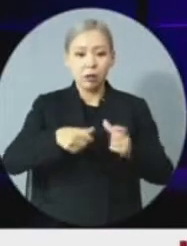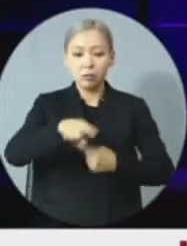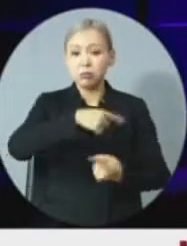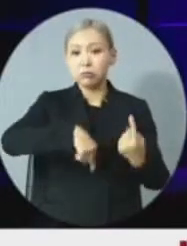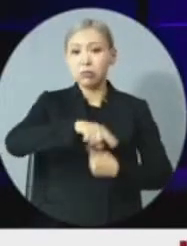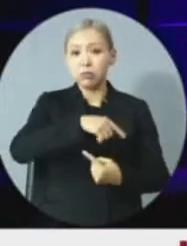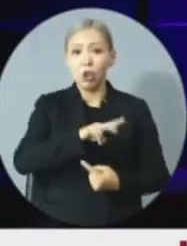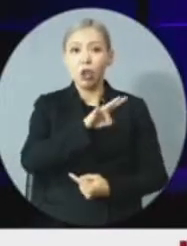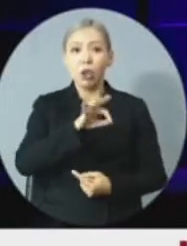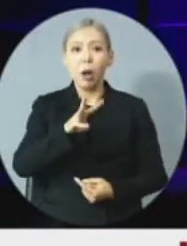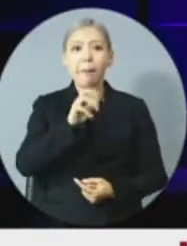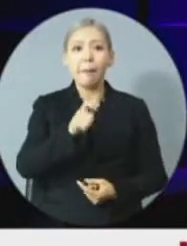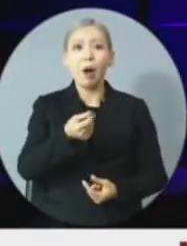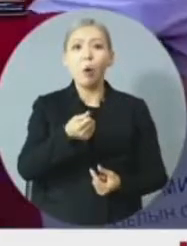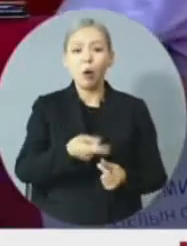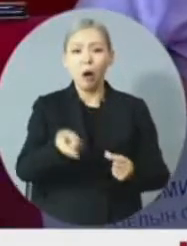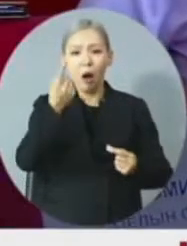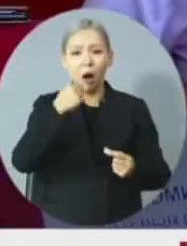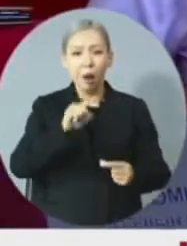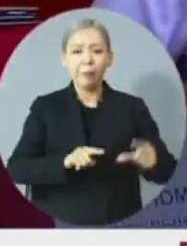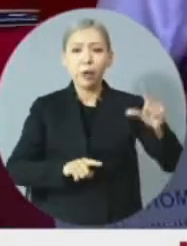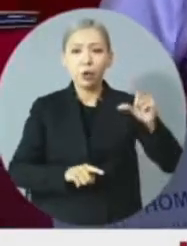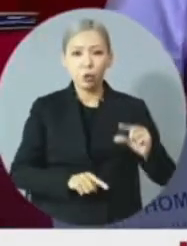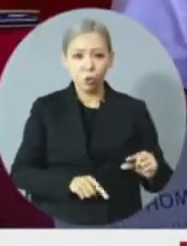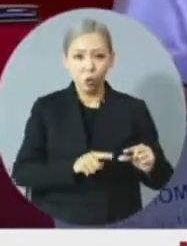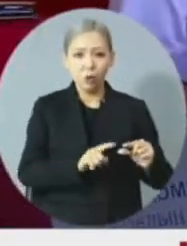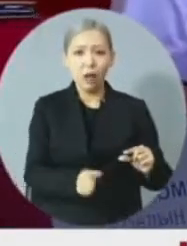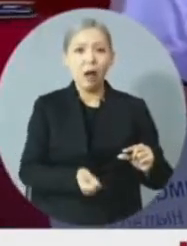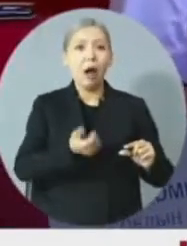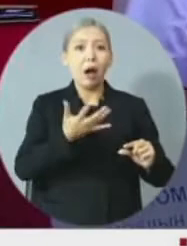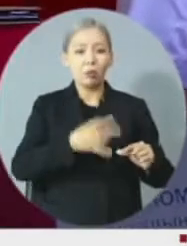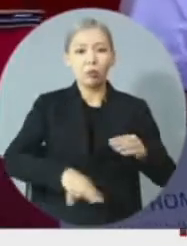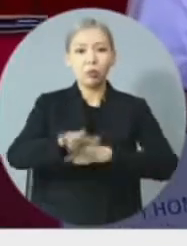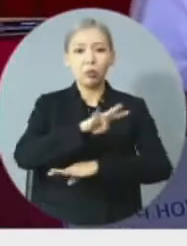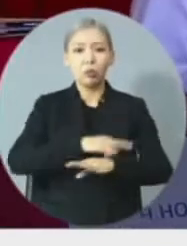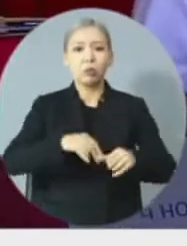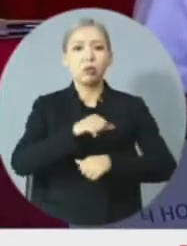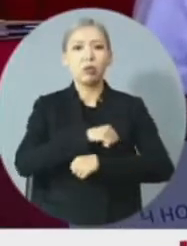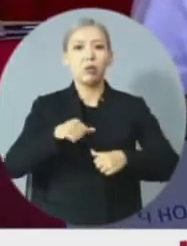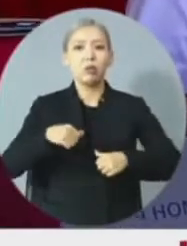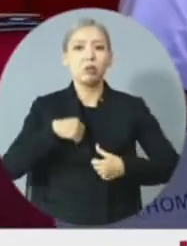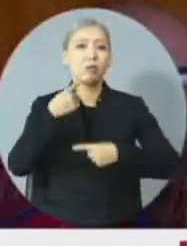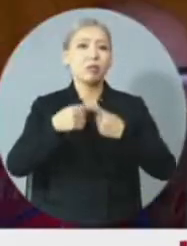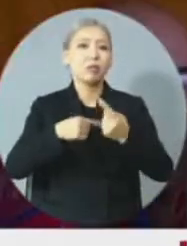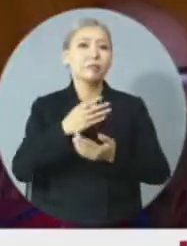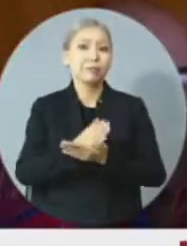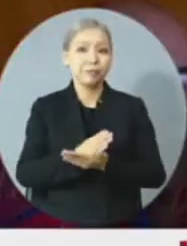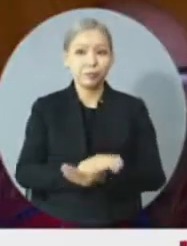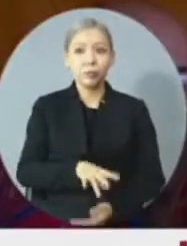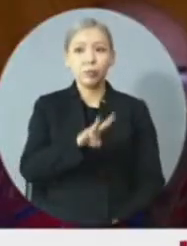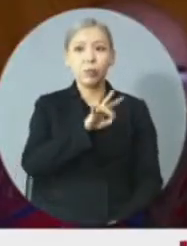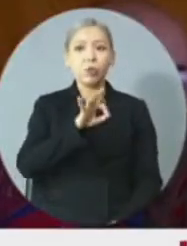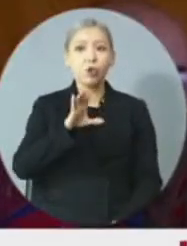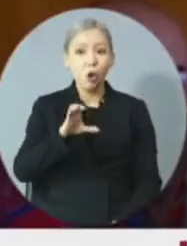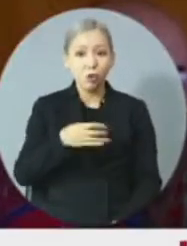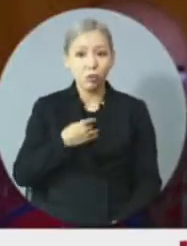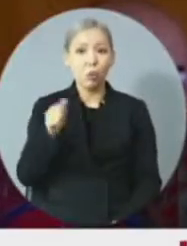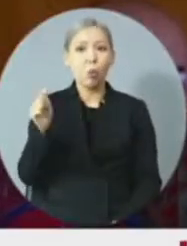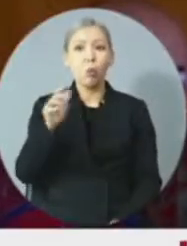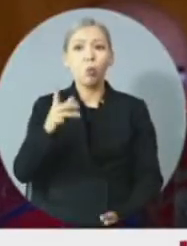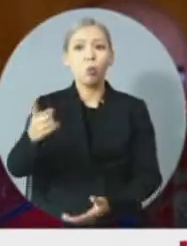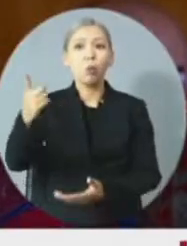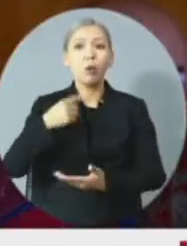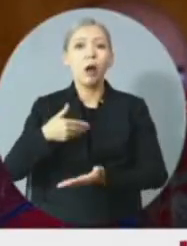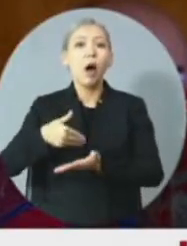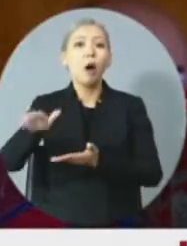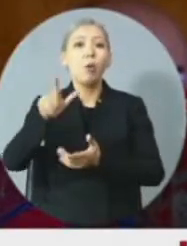Гэтэл Хинтийн аймагт ноос махны үн байж болох хамгийн доод хэмжээндээ хүрснийг нутгийн иргэд ярьж байна. Ноос юм аа үнгүй ирээд